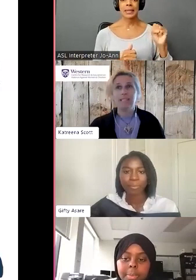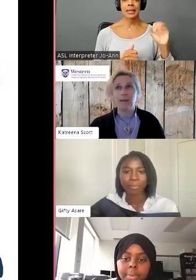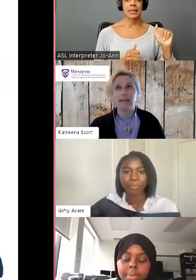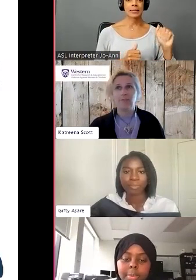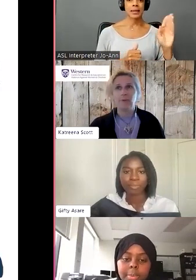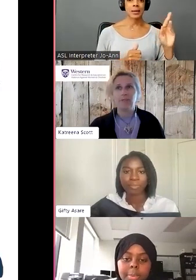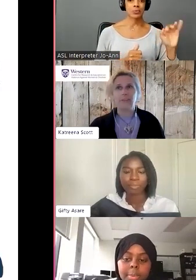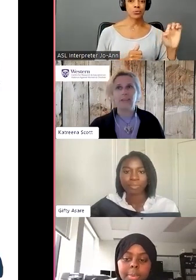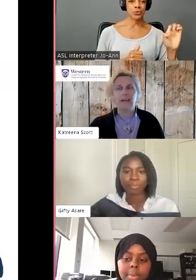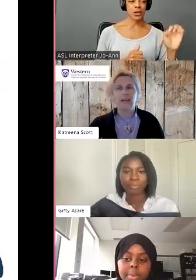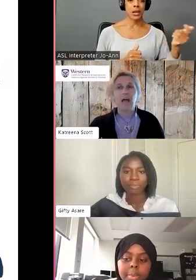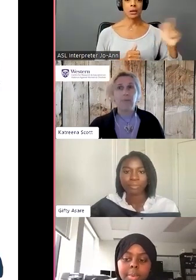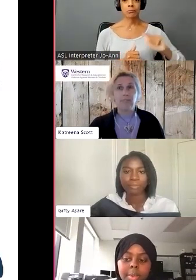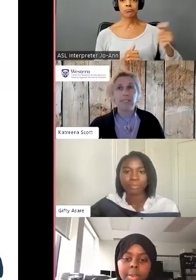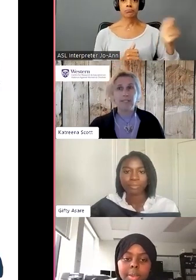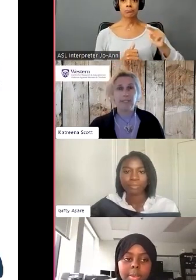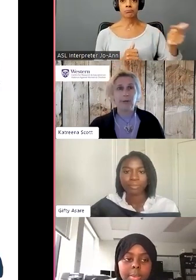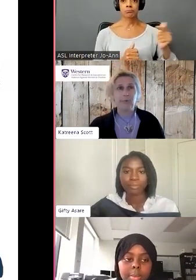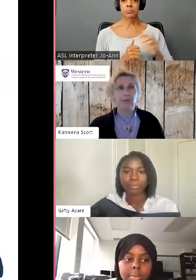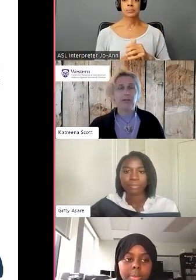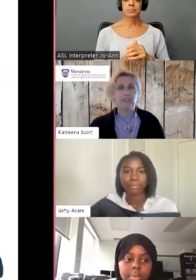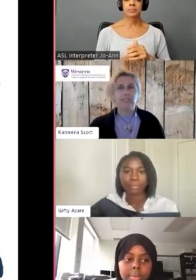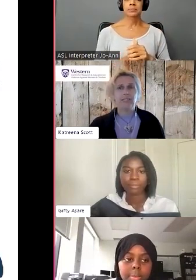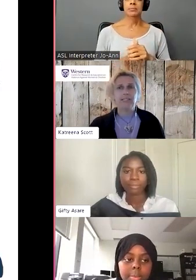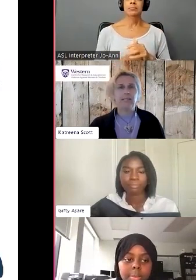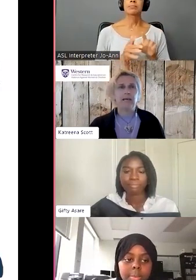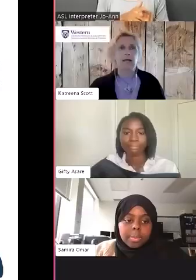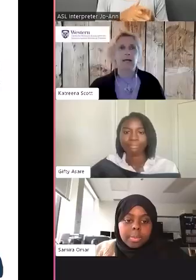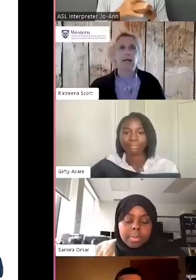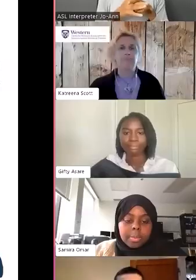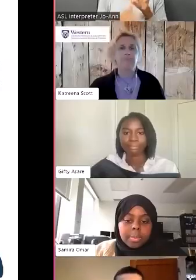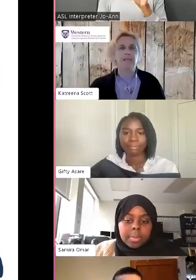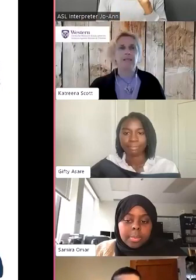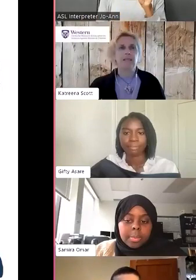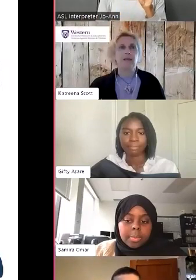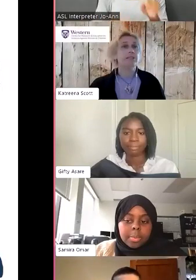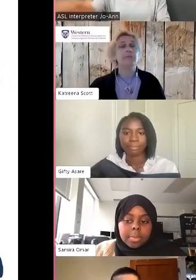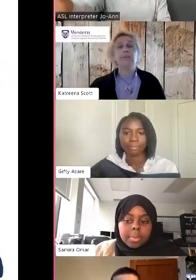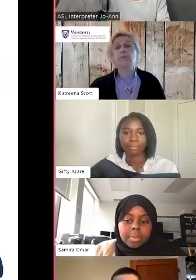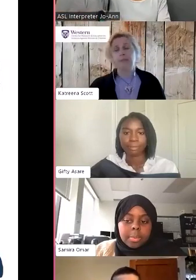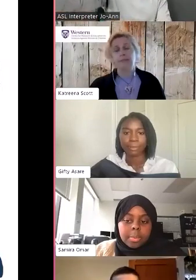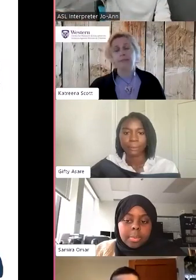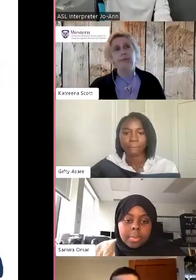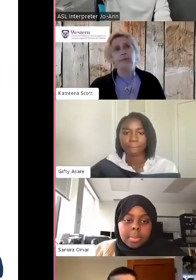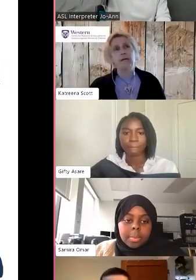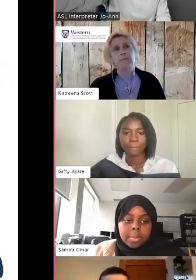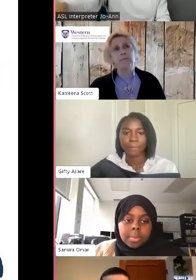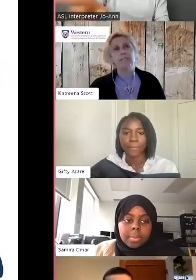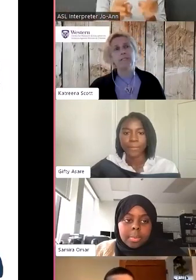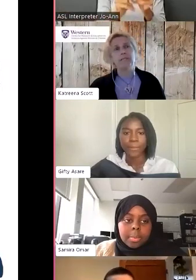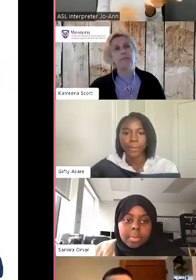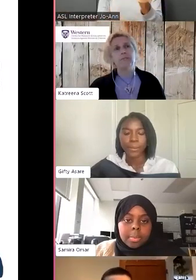pour la séance questions-réponses. Sabri et moi allons modérer la séance questions-réponses. Alors,